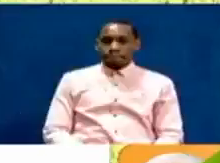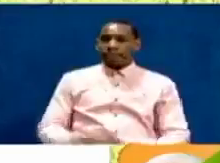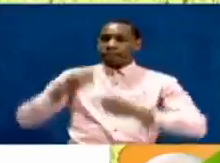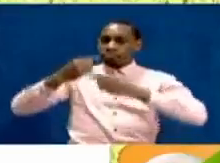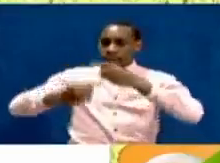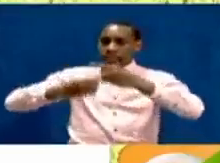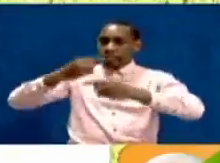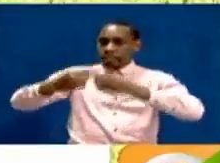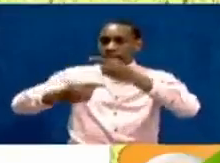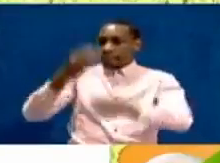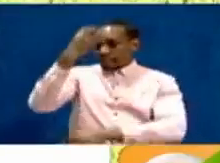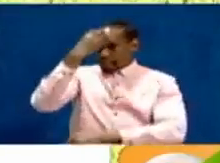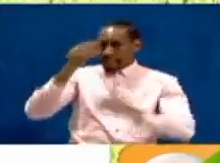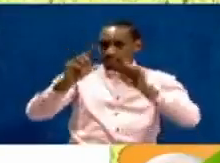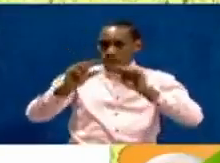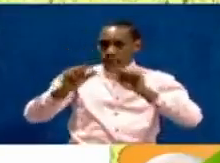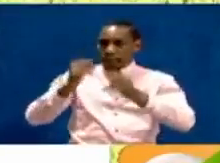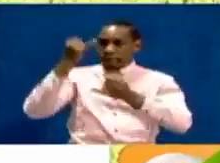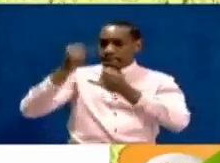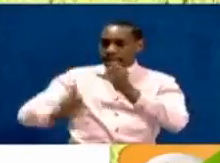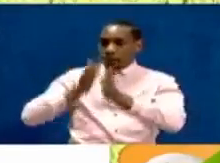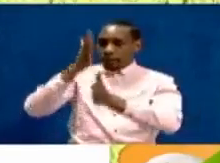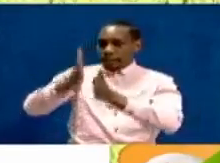Iendelezwe paka Kitale hapa ndio walikuwa wanasema mwisho wa reli.